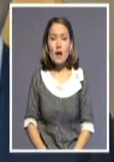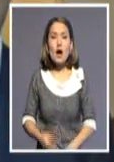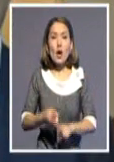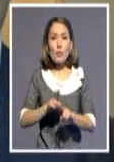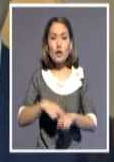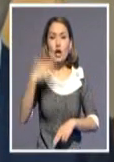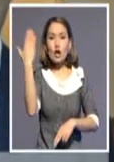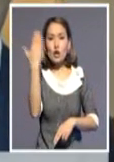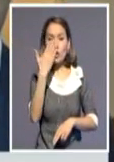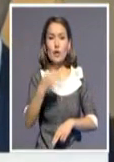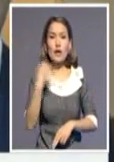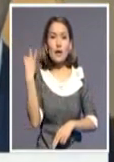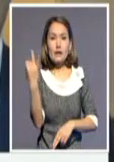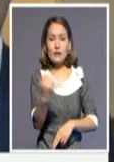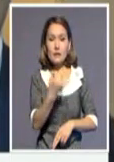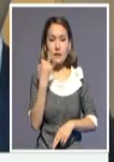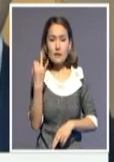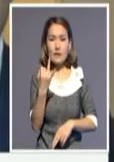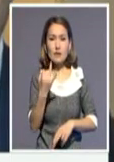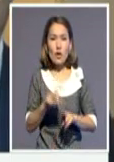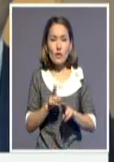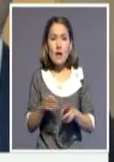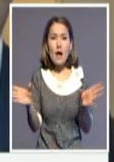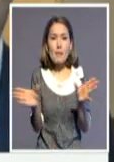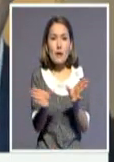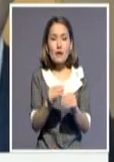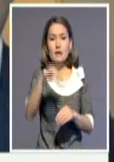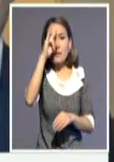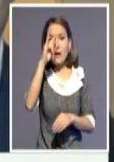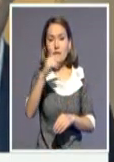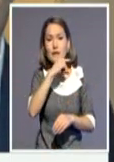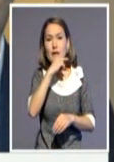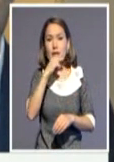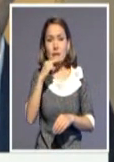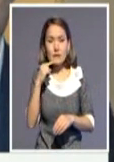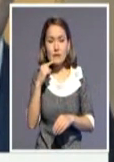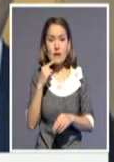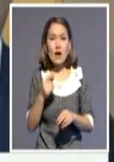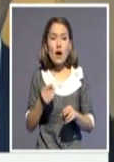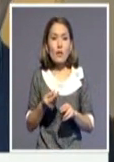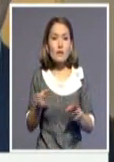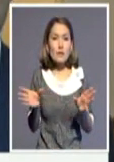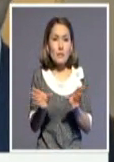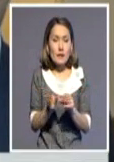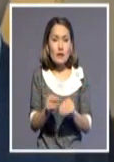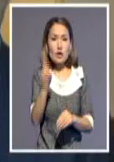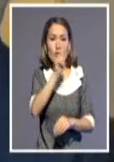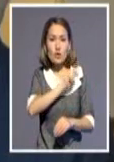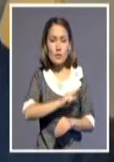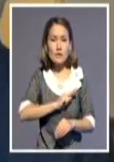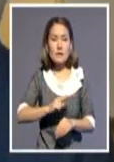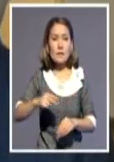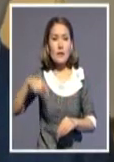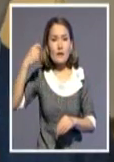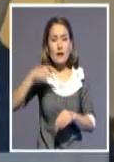Кинематограф үшін осында бірлескен фильмдердің түсірілуі, одан кейін басқа елдердің тапсырысымен